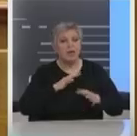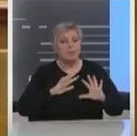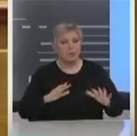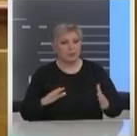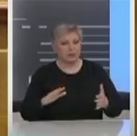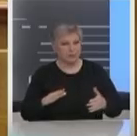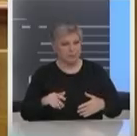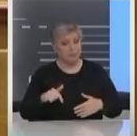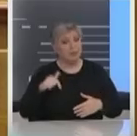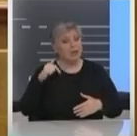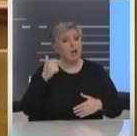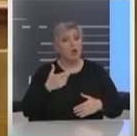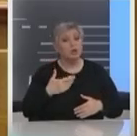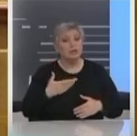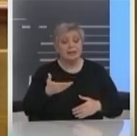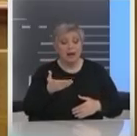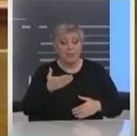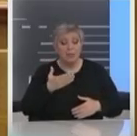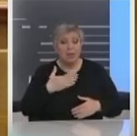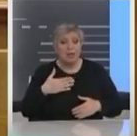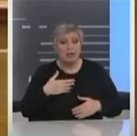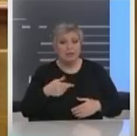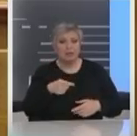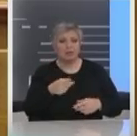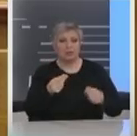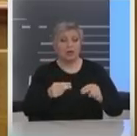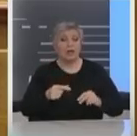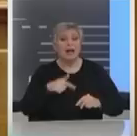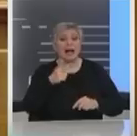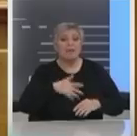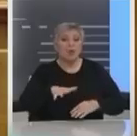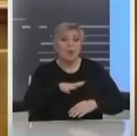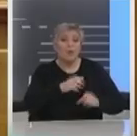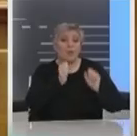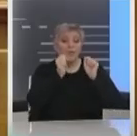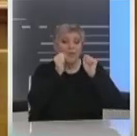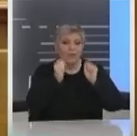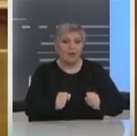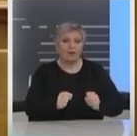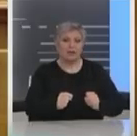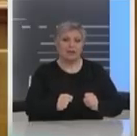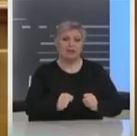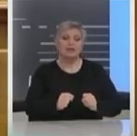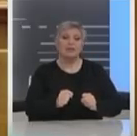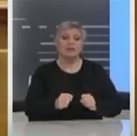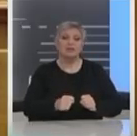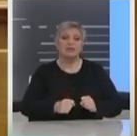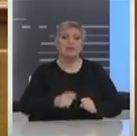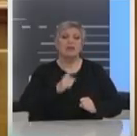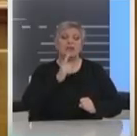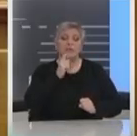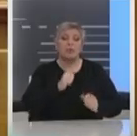αποτελεί βασική προϋπόθεση για οποιαδήποτε συζήτηση η